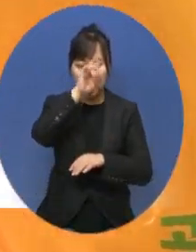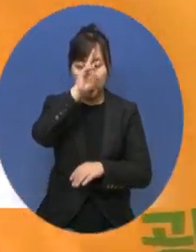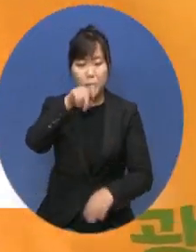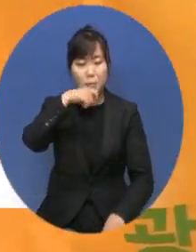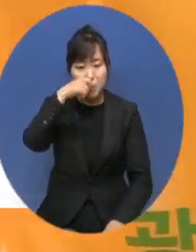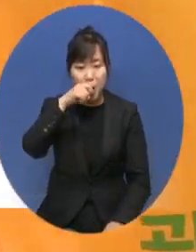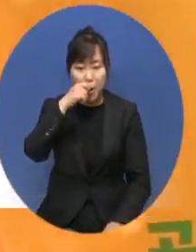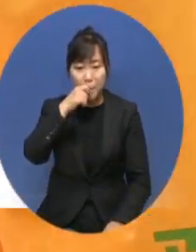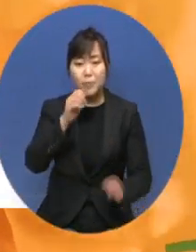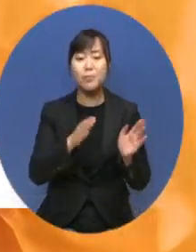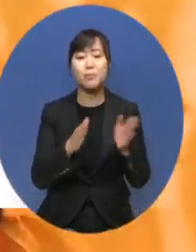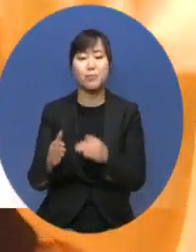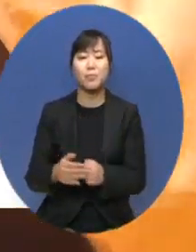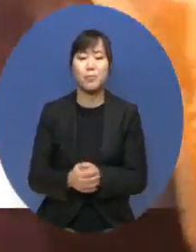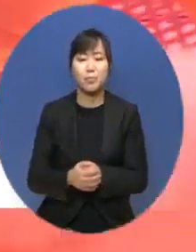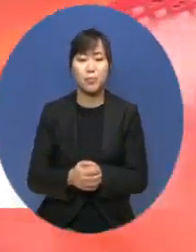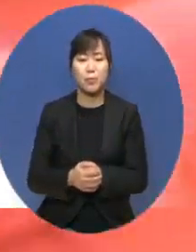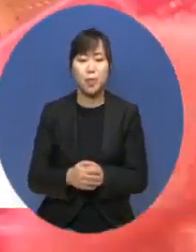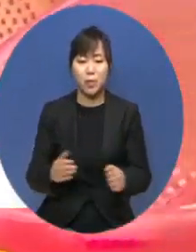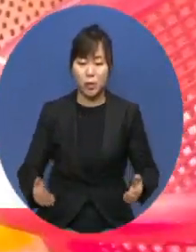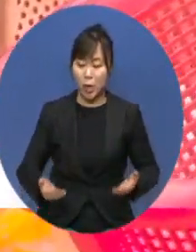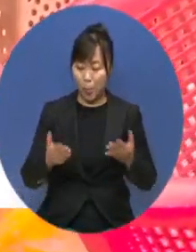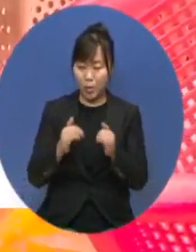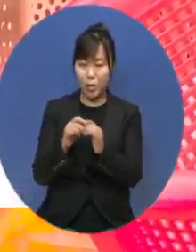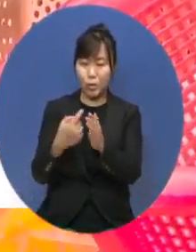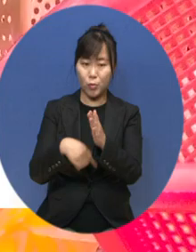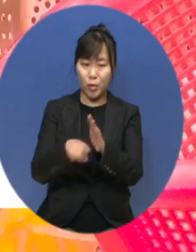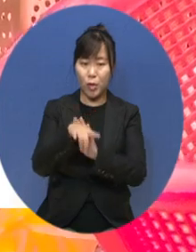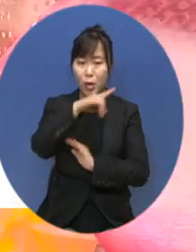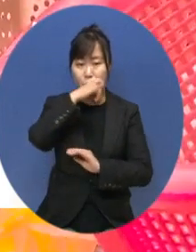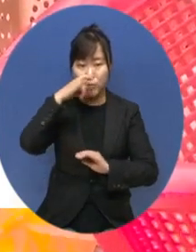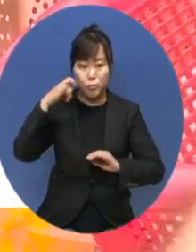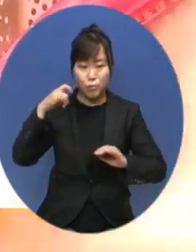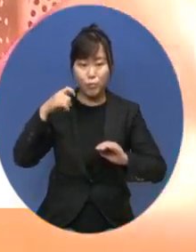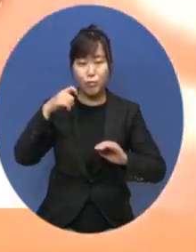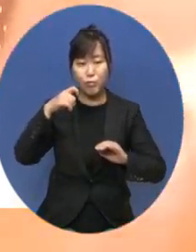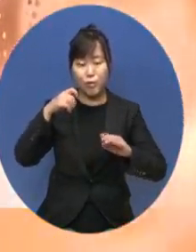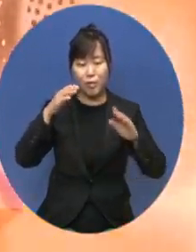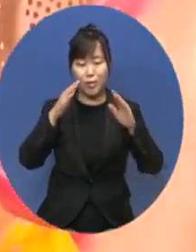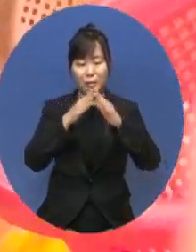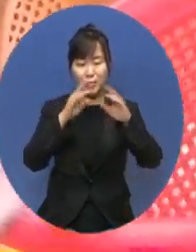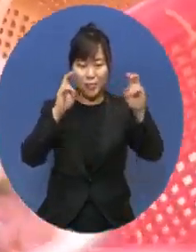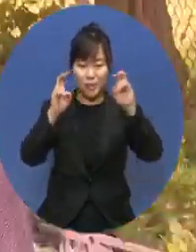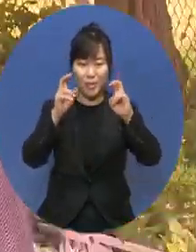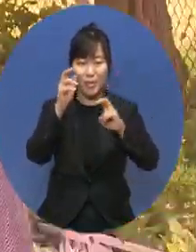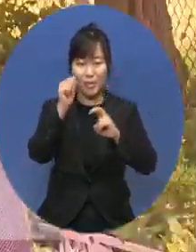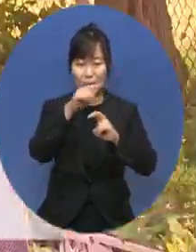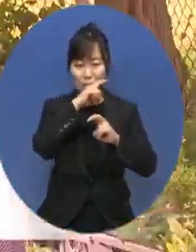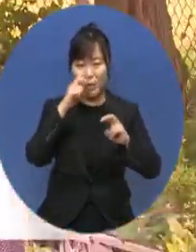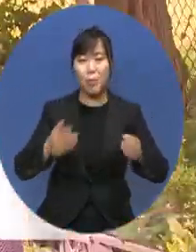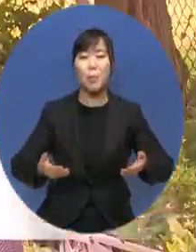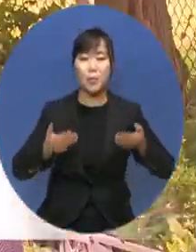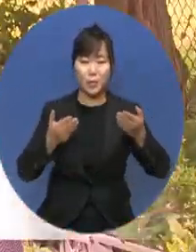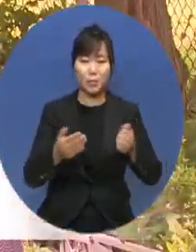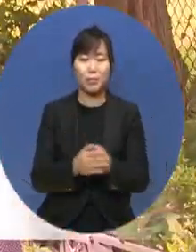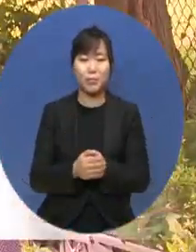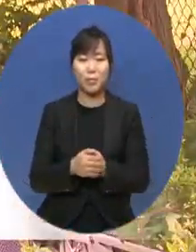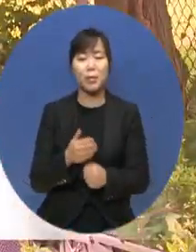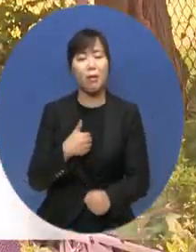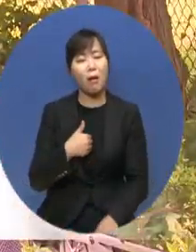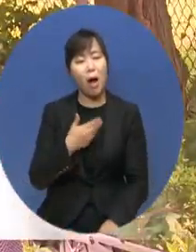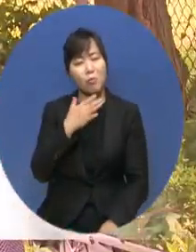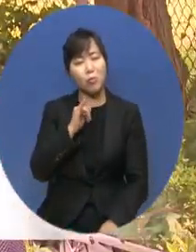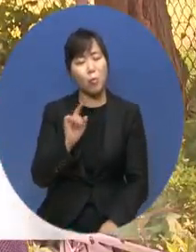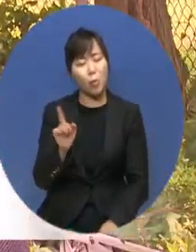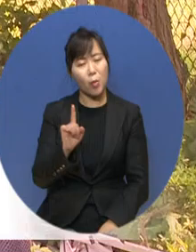식사 준비가 한창입니다. 자원봉사자들을 위해 중국집 사장님이 짜장면 봉사에 나섰습니다. 내가 해야 될 것이 과연 무엇이